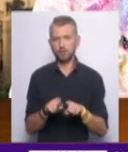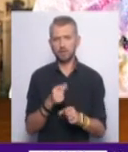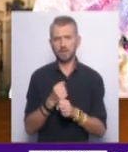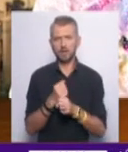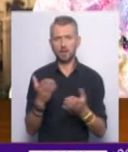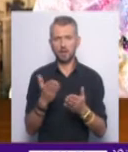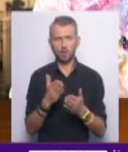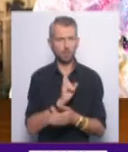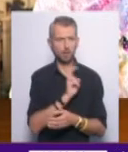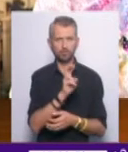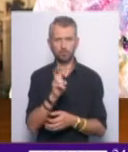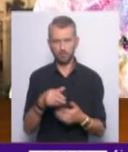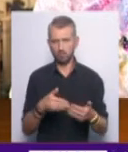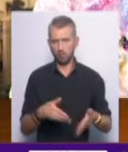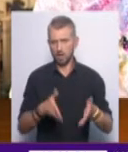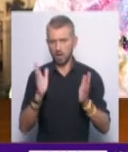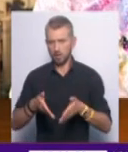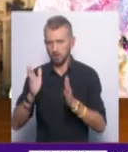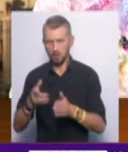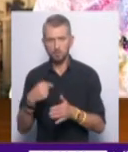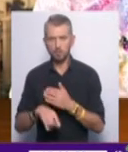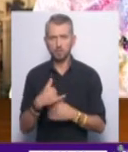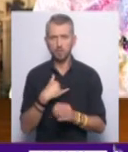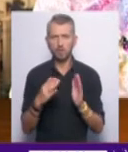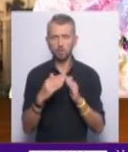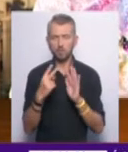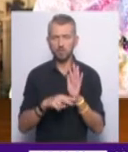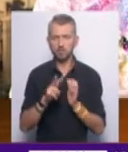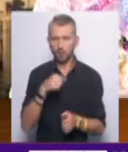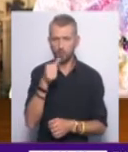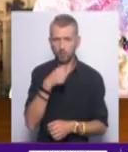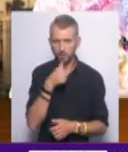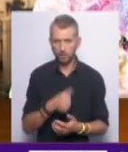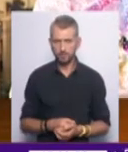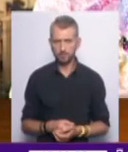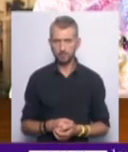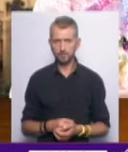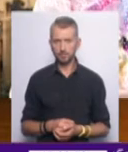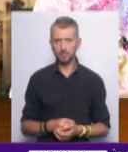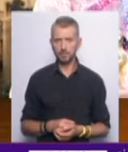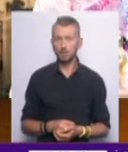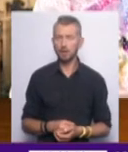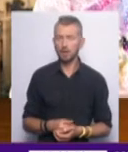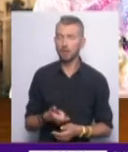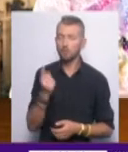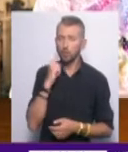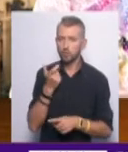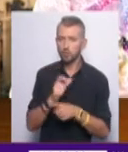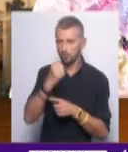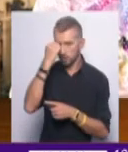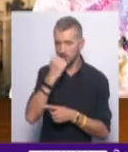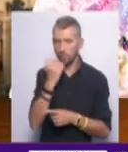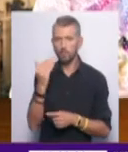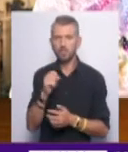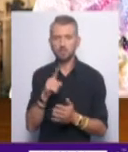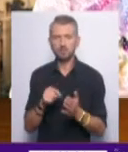барьер по парадным. Потому что у нас дом 72-го года. Так. Почули, почули. Дуже дякуємо, дякуємо. Ми ваше